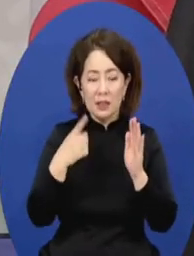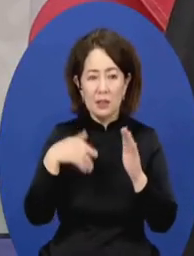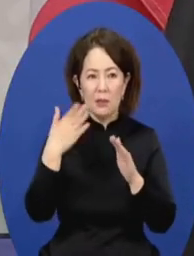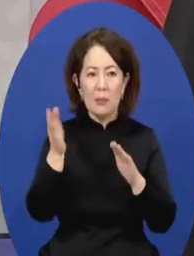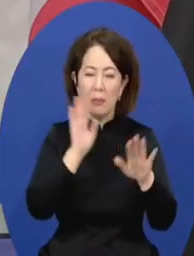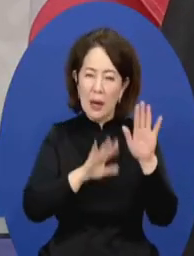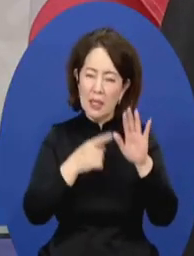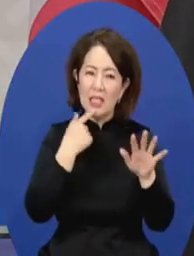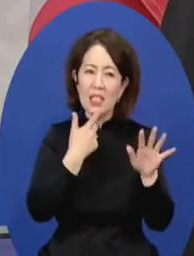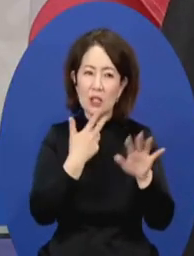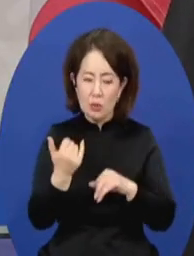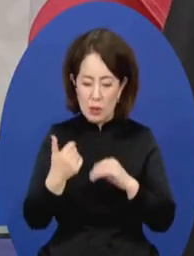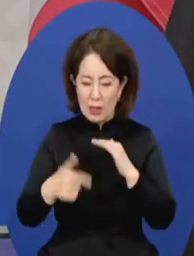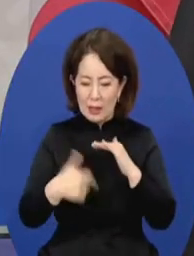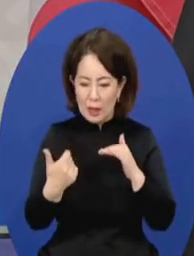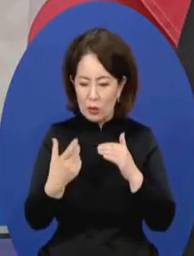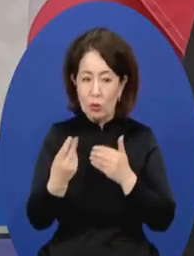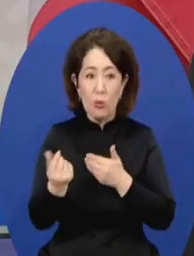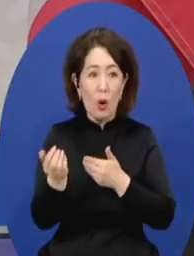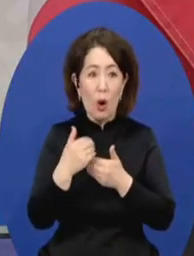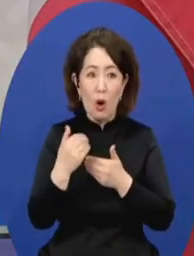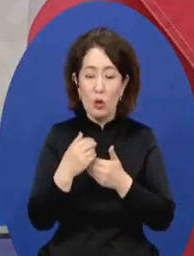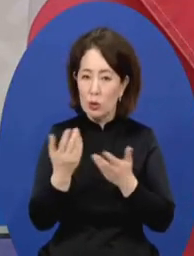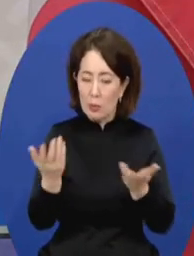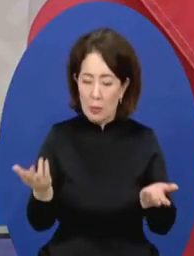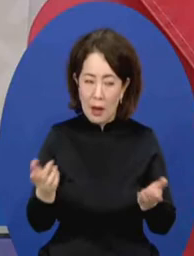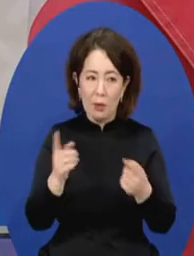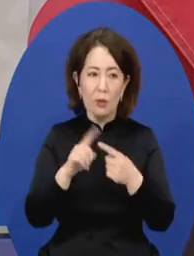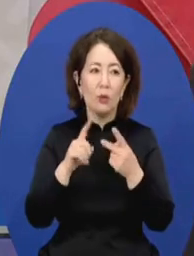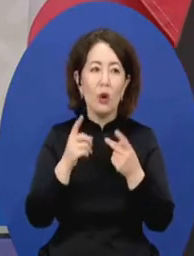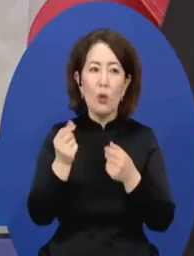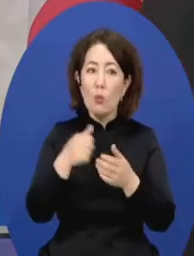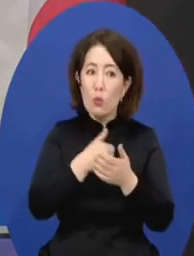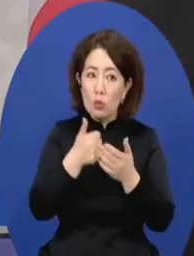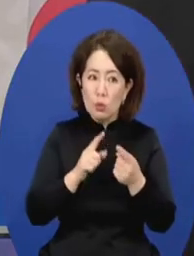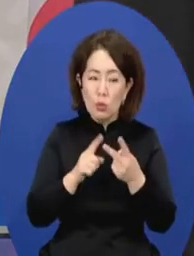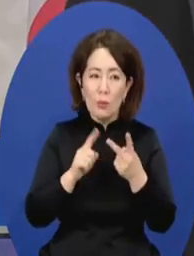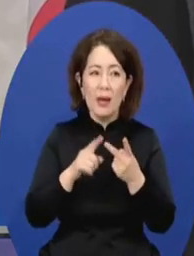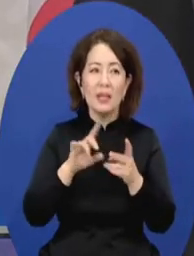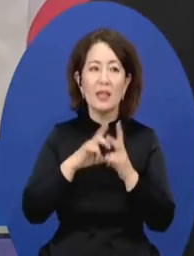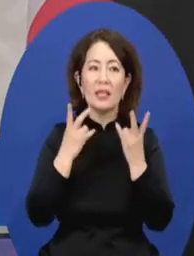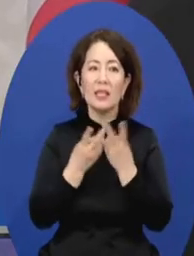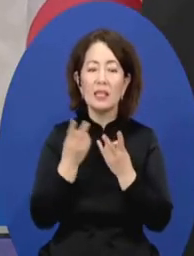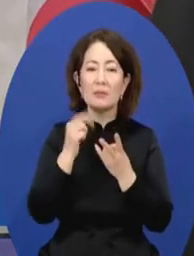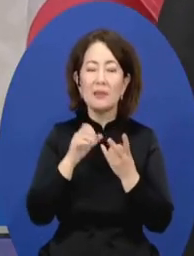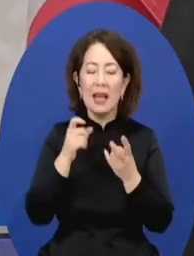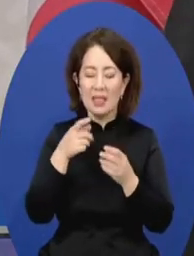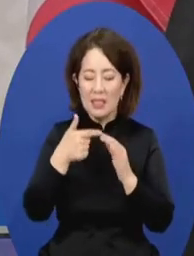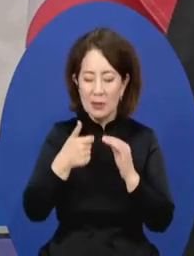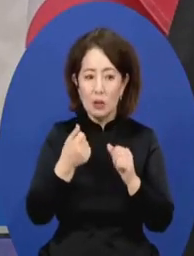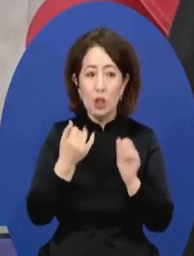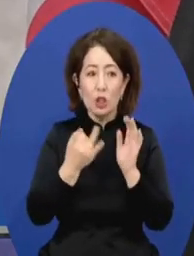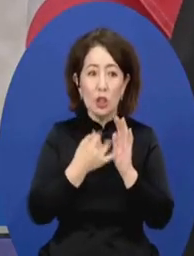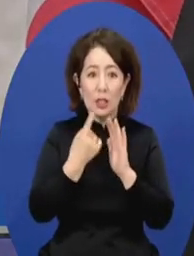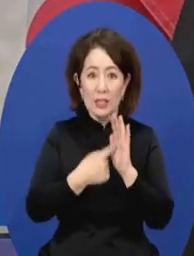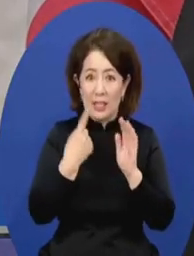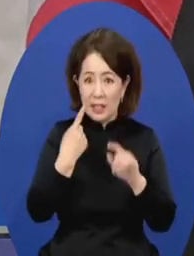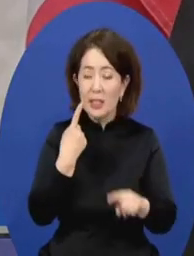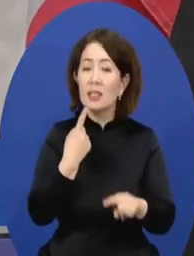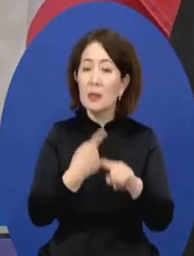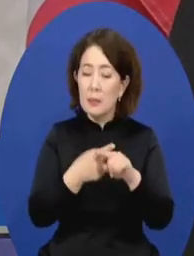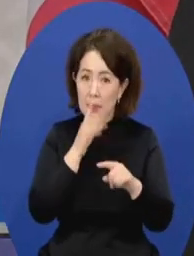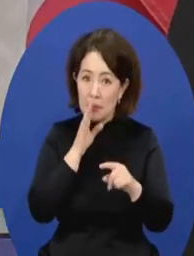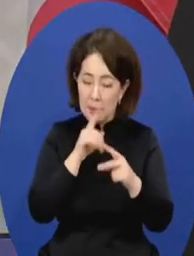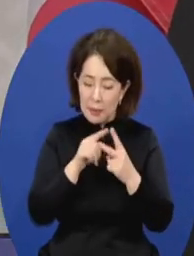хүндэрхнэ. Татврын орлого бүрдэхгүй байна. Одоо нийгмийн даатгалын шимтгэлийг 7 сарын 1-ээс нэмэх гэж байна. Тийм учраас энэ